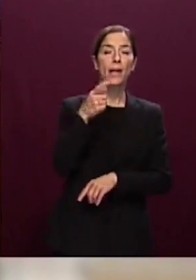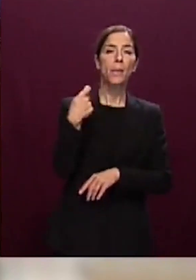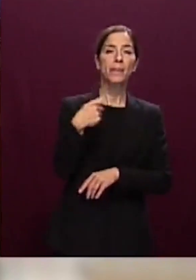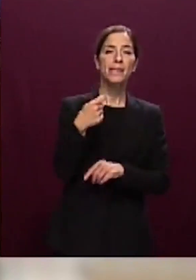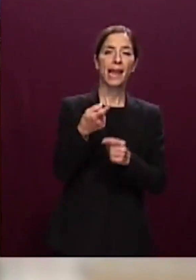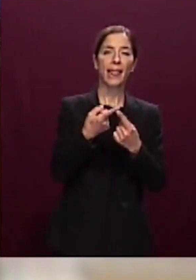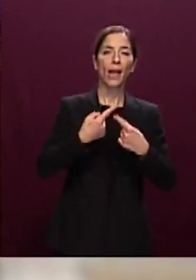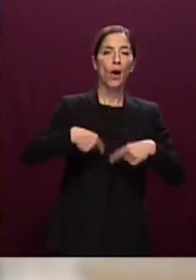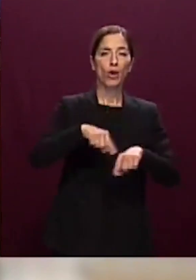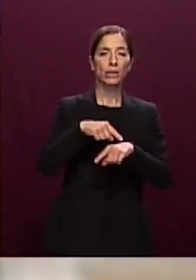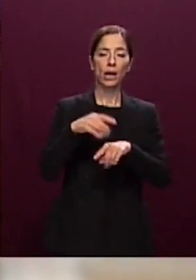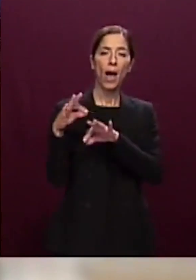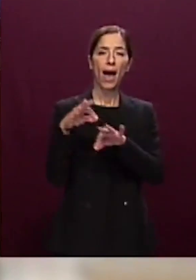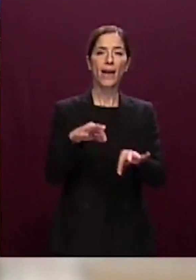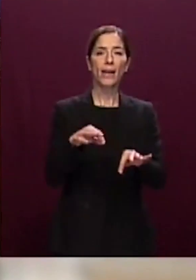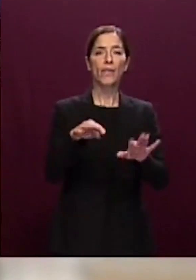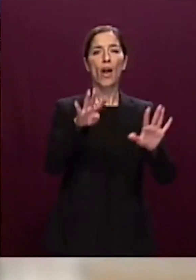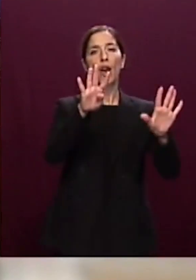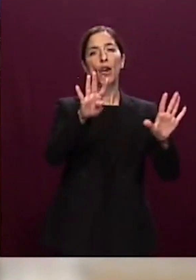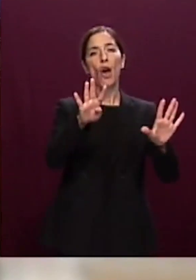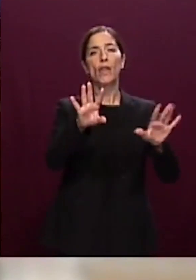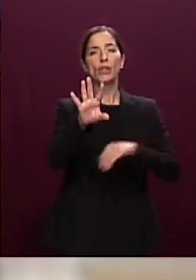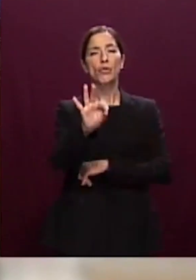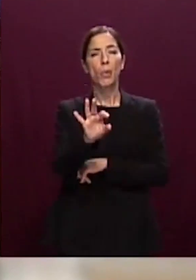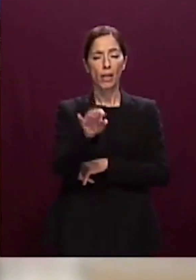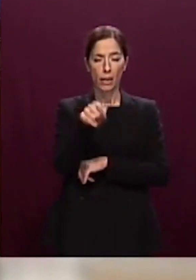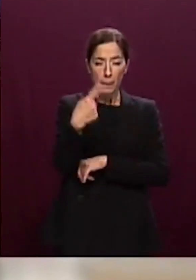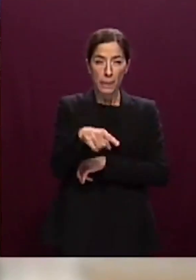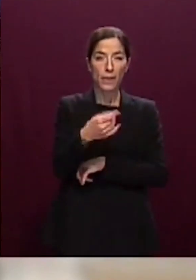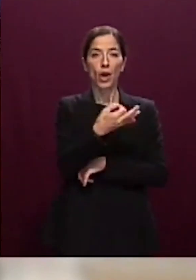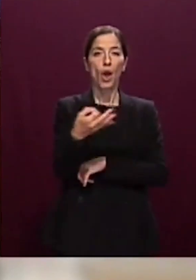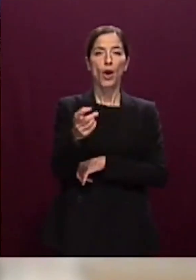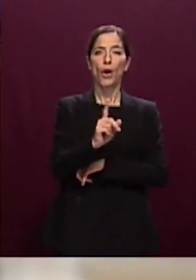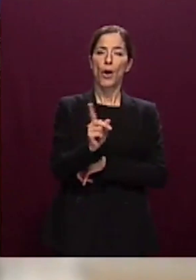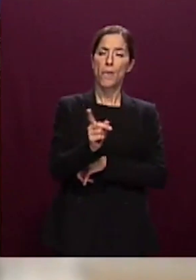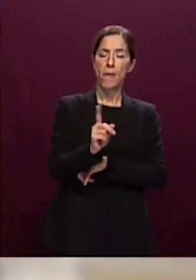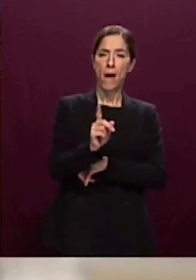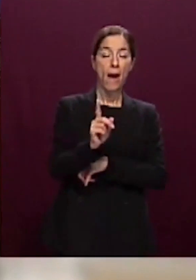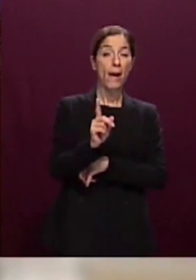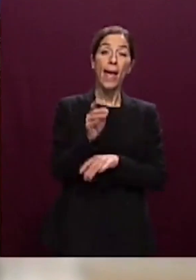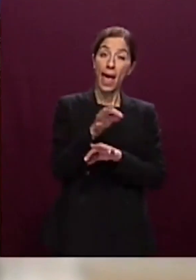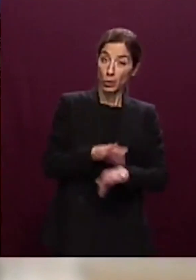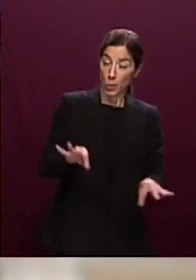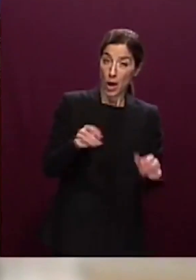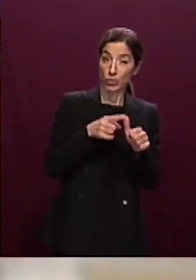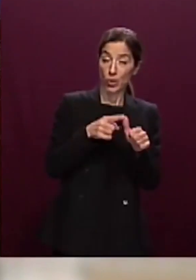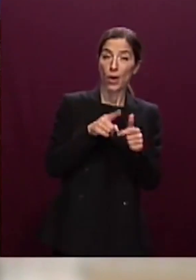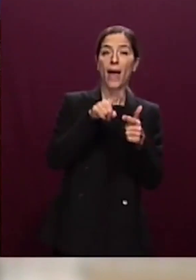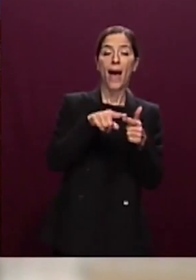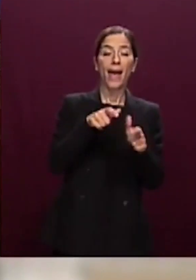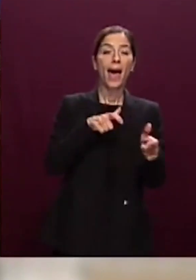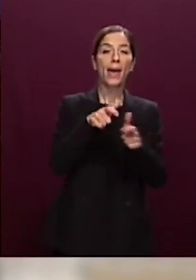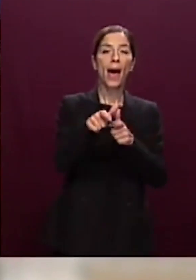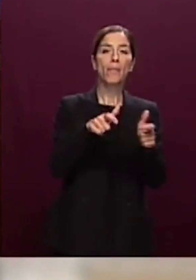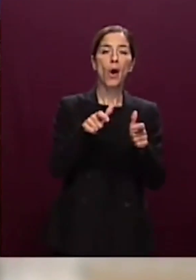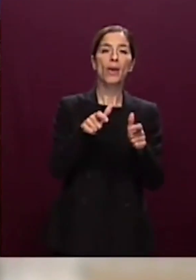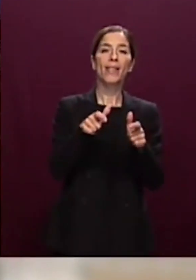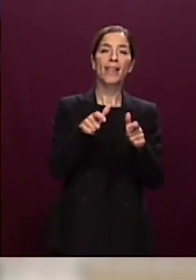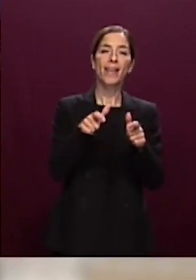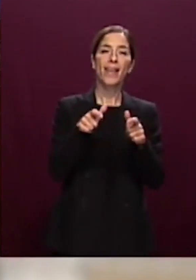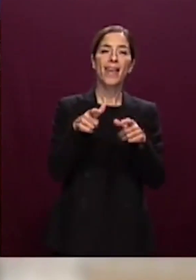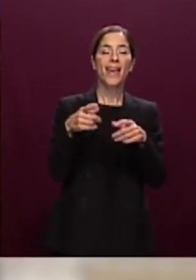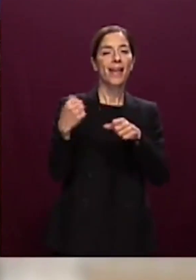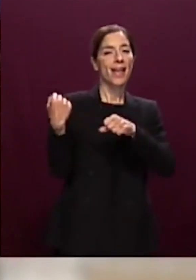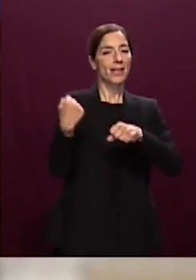9:50 non è normale signor presidente non è solo un problema di educazione è un problema anche di rapporti istituzionali sarei